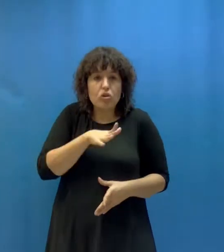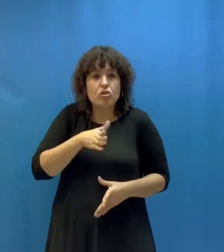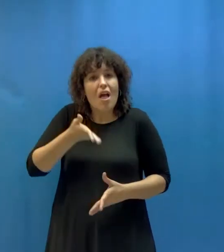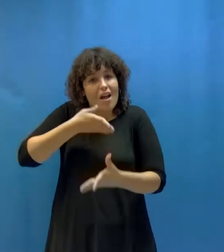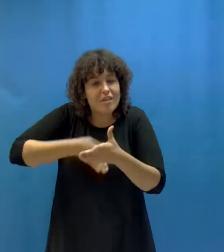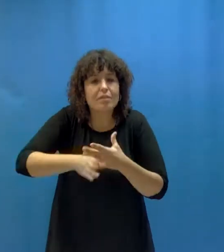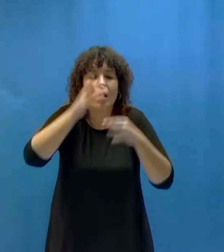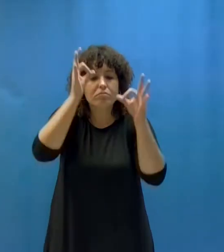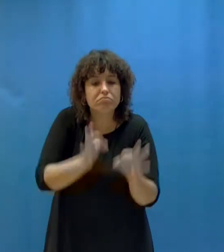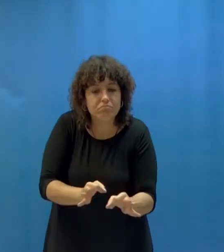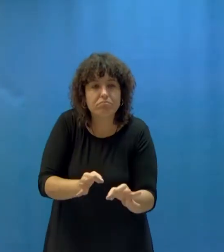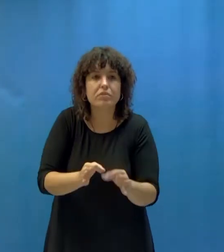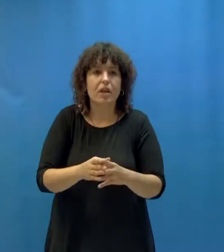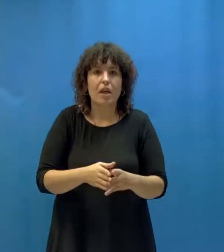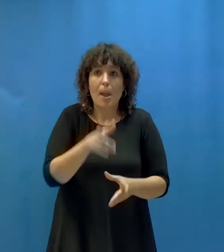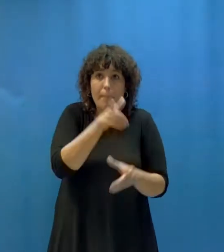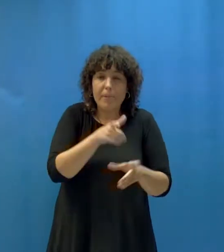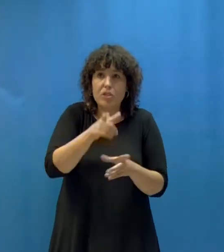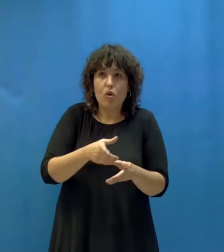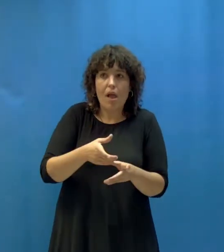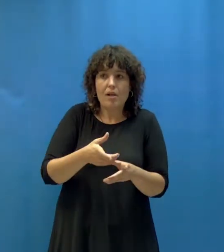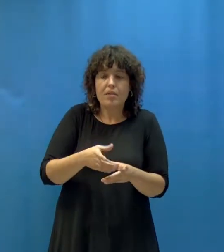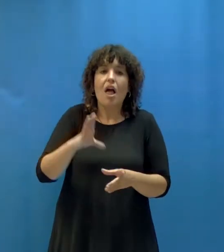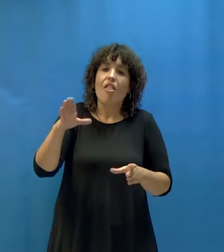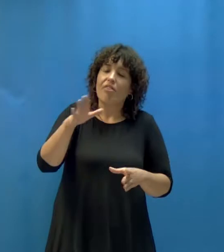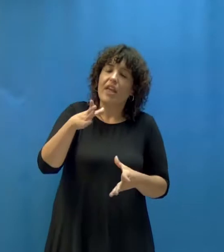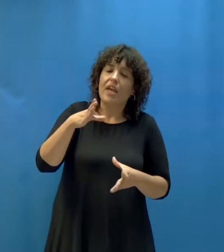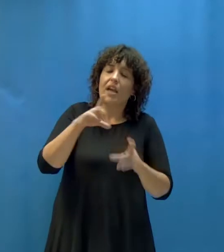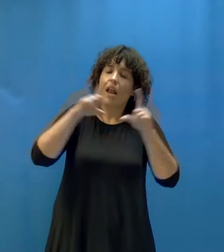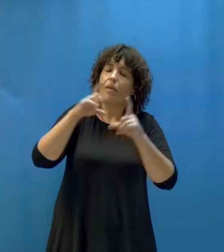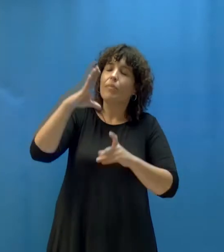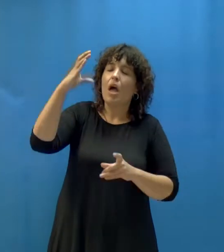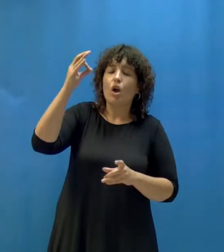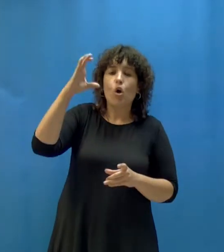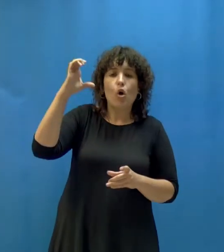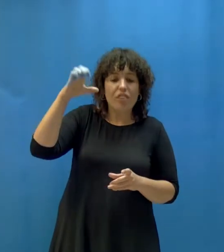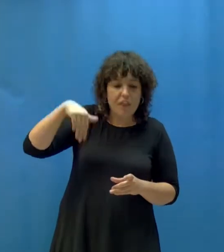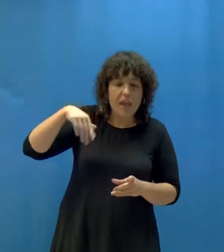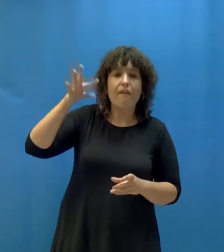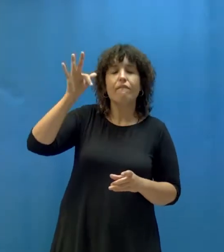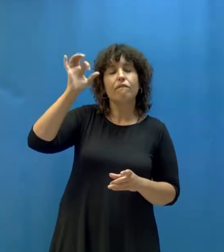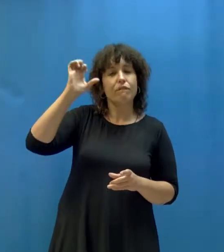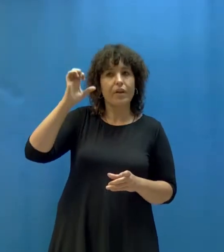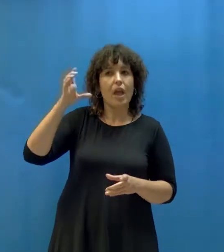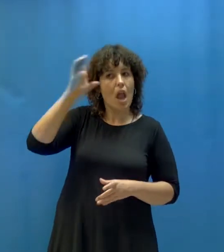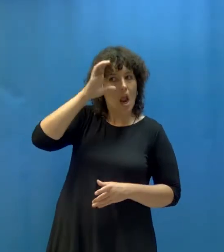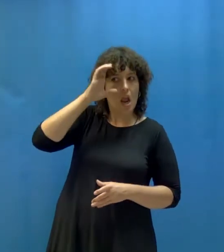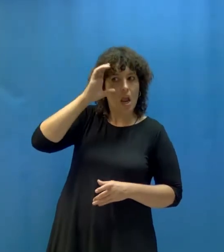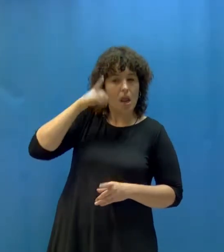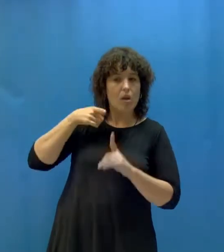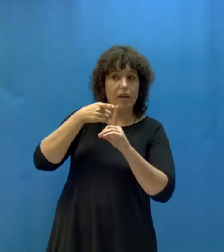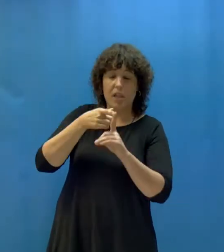qui més en sap, escoltant la gent de COCENFE, gent com Carlos Laguna o Benito Pérez, treballem per a fer que l'esport sigui realment per a totes i per a